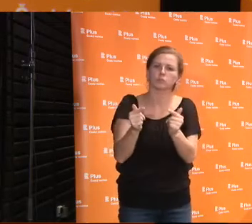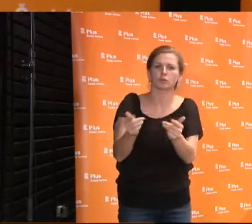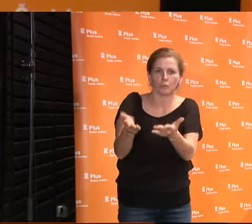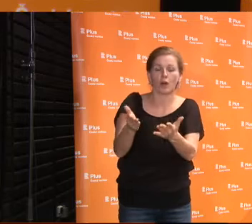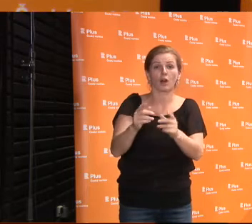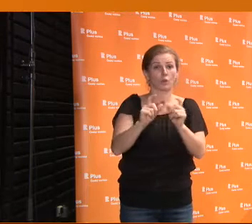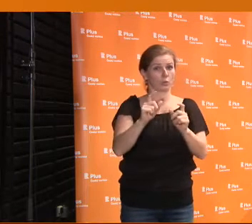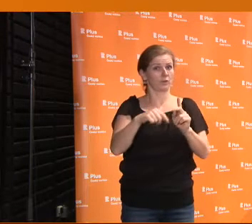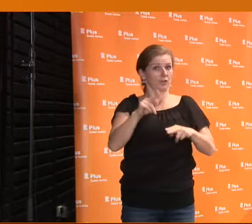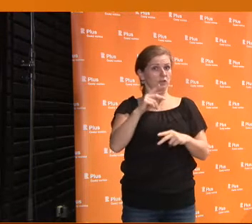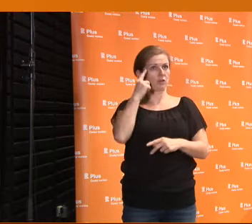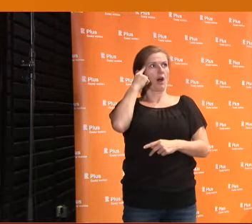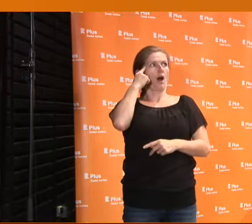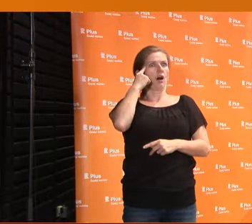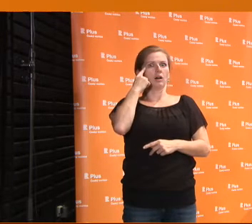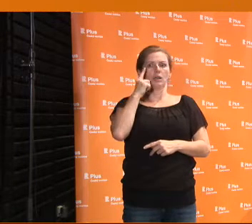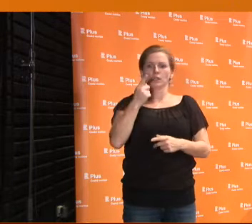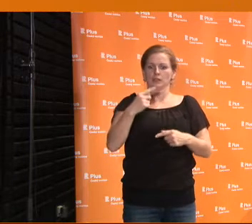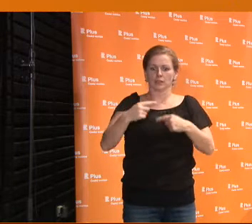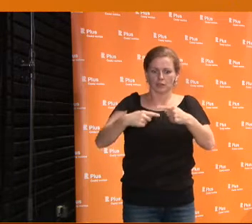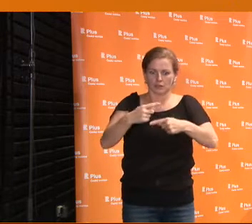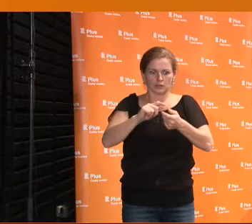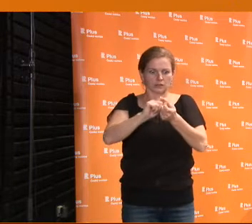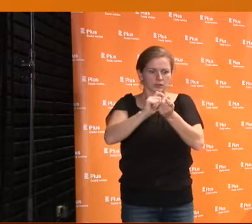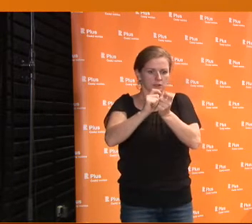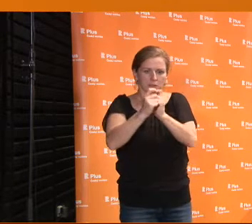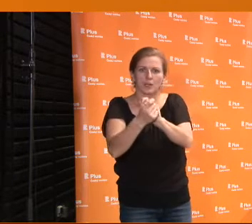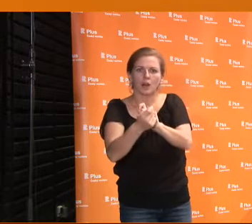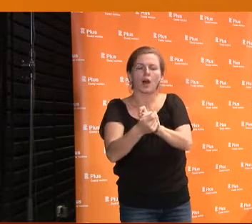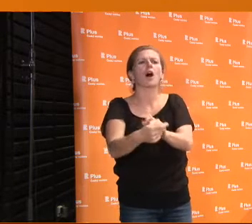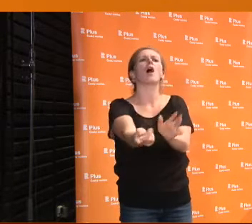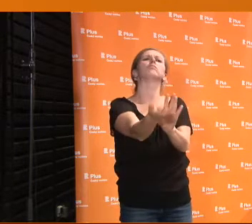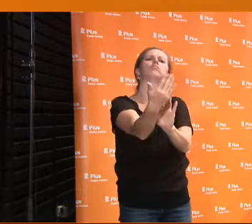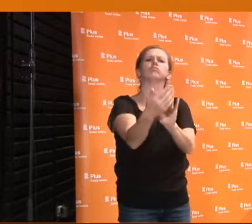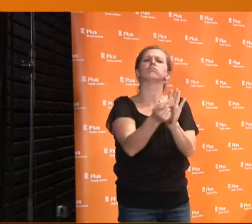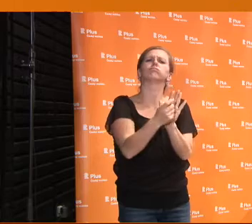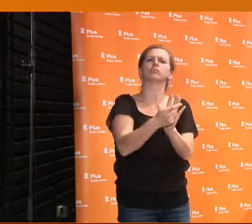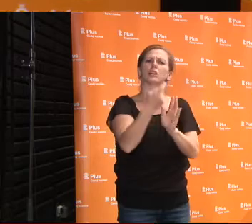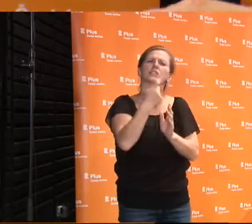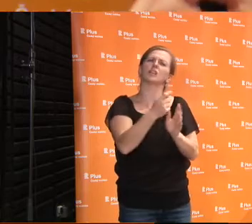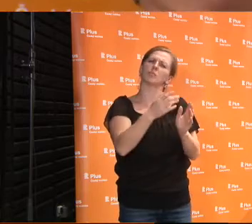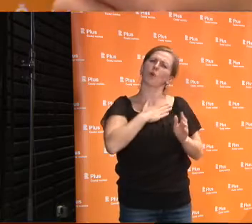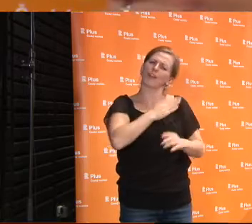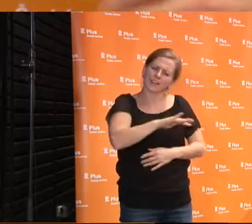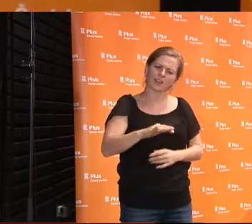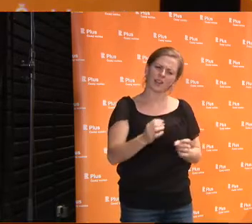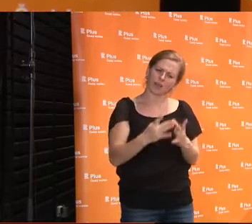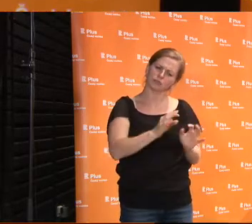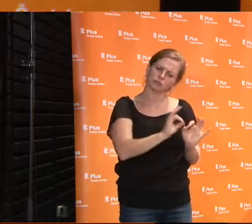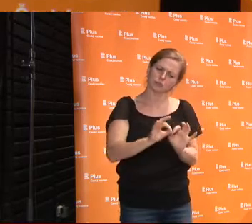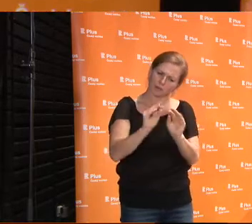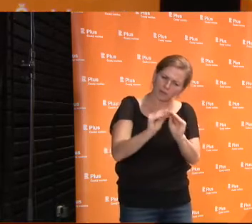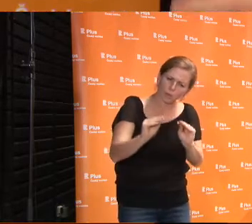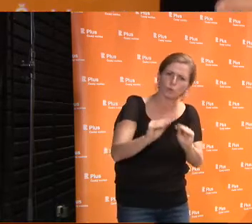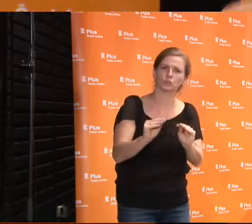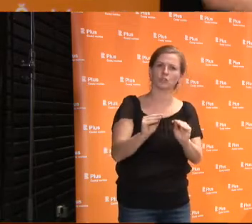uvědomují tu skutečnost a tu probíhající změnu a požadují po vzdělávání, aby děti byly lépe připraveny na, řekněme, na